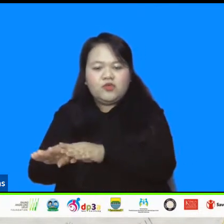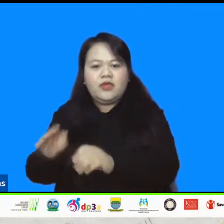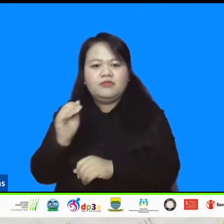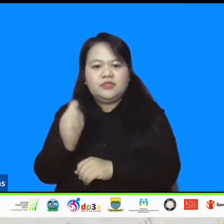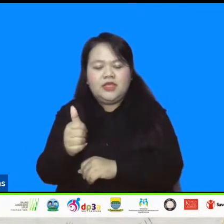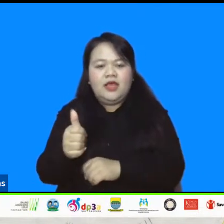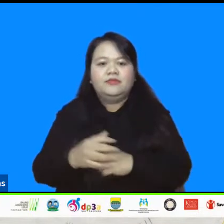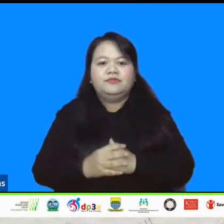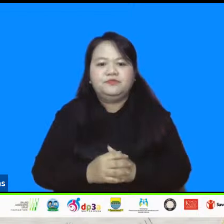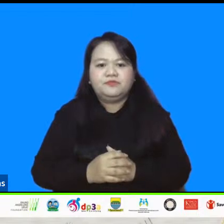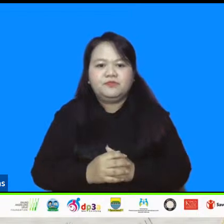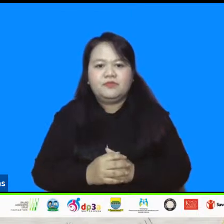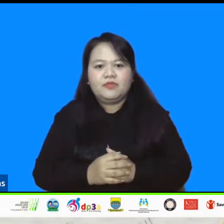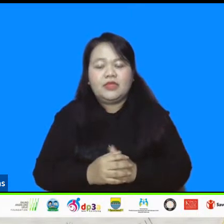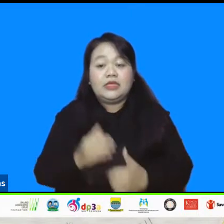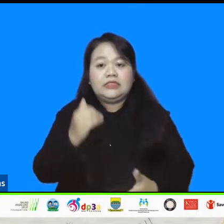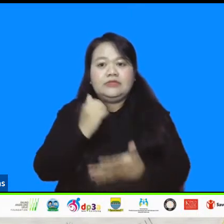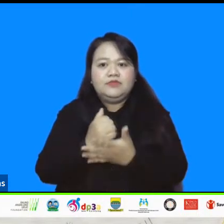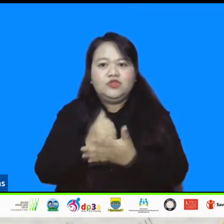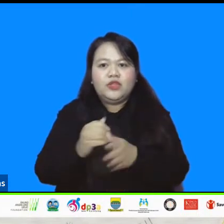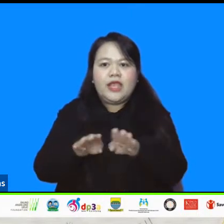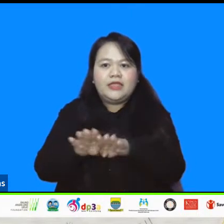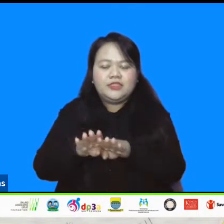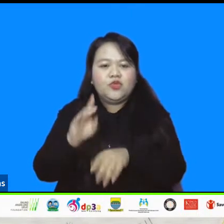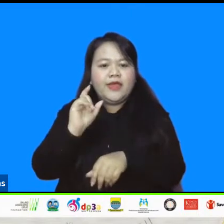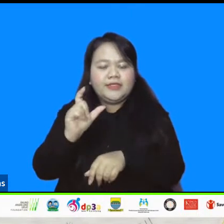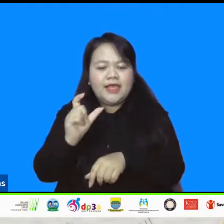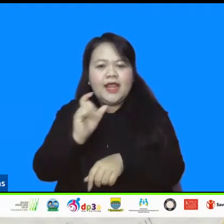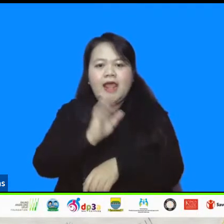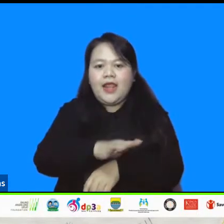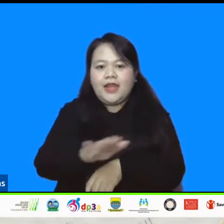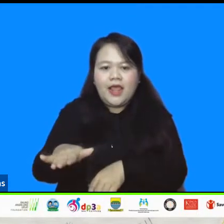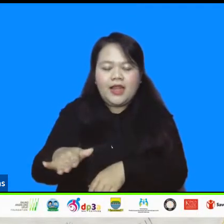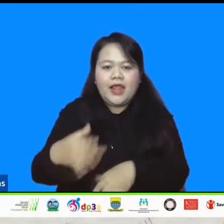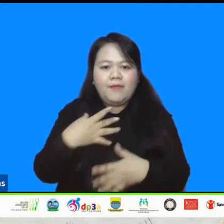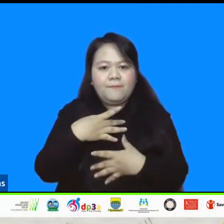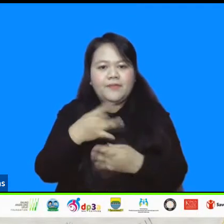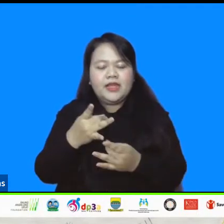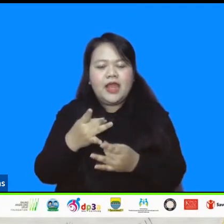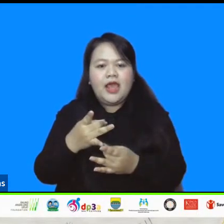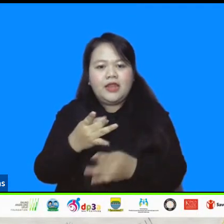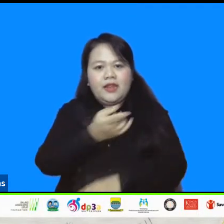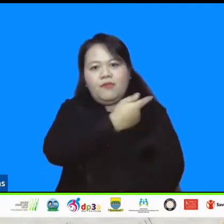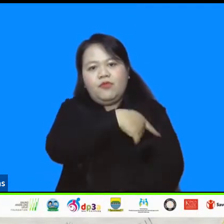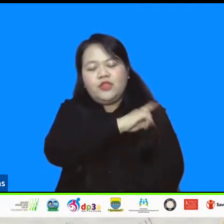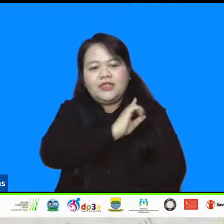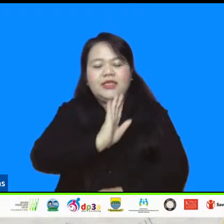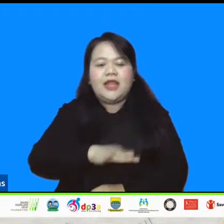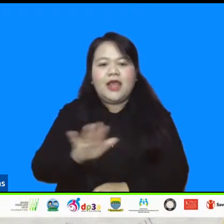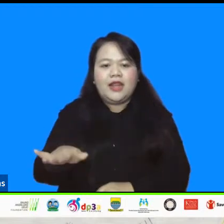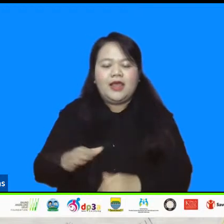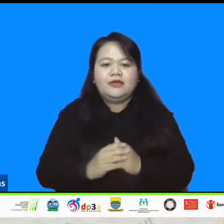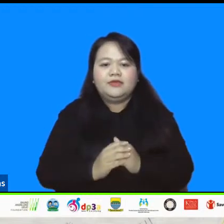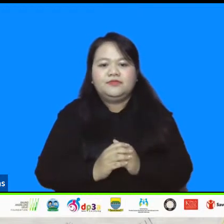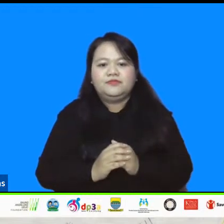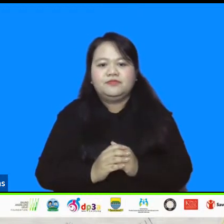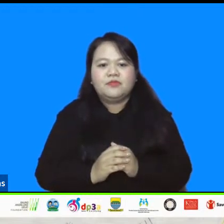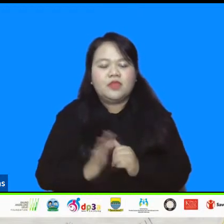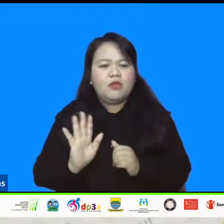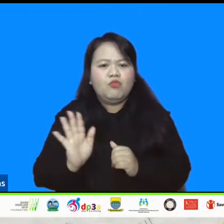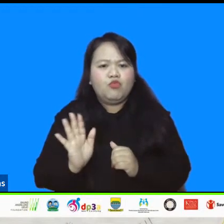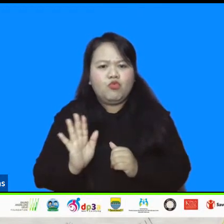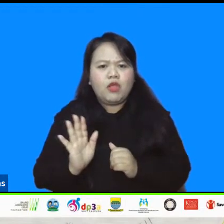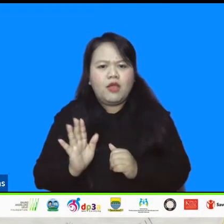dia. Jadi yang memang benar-benar sesuai dengan cara anak, sesuai dengan minat dan bakat anak-anak gitu. Jadi bukan hanya